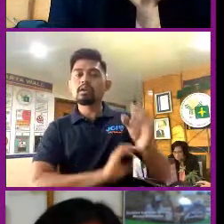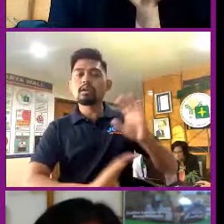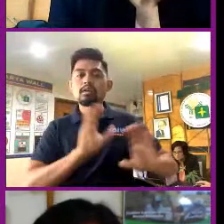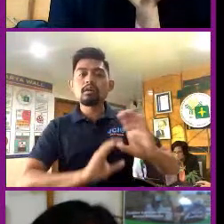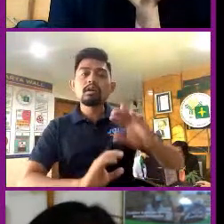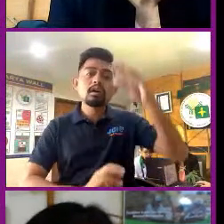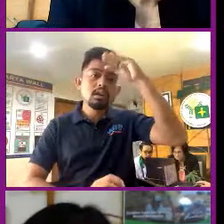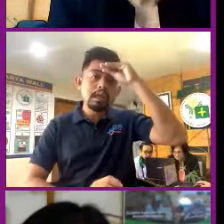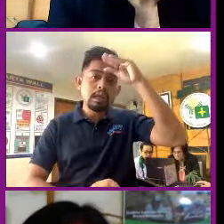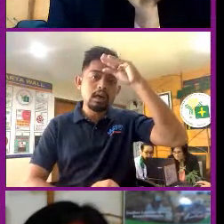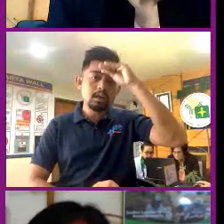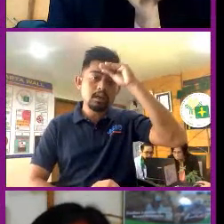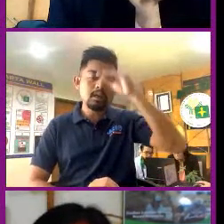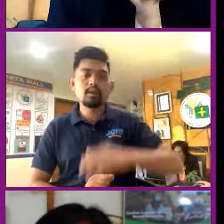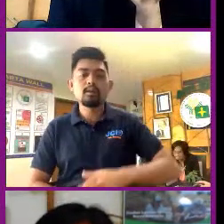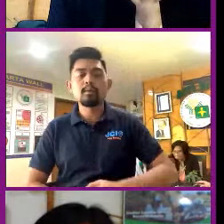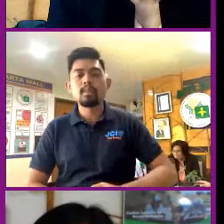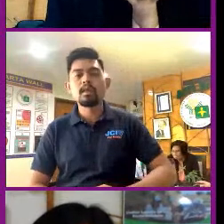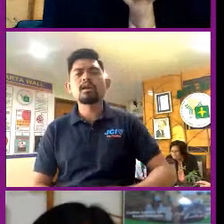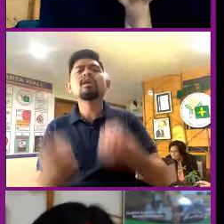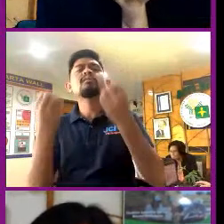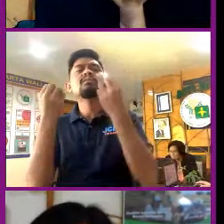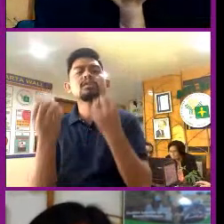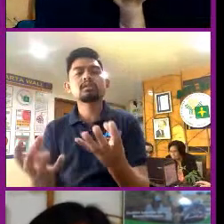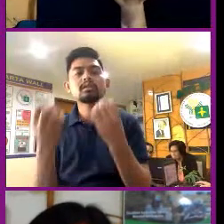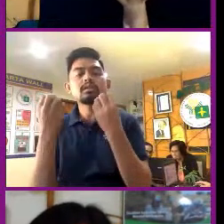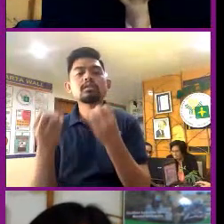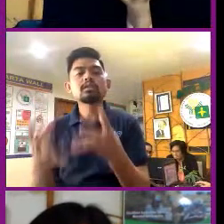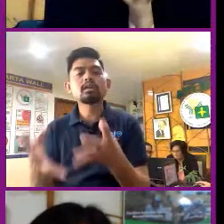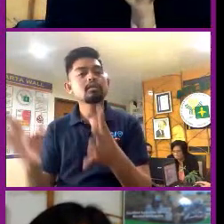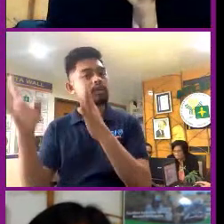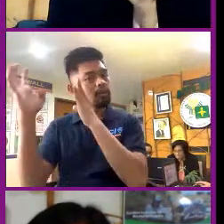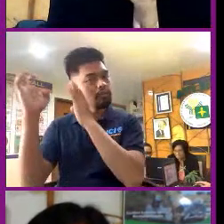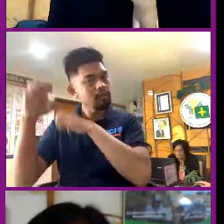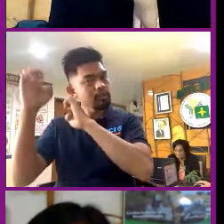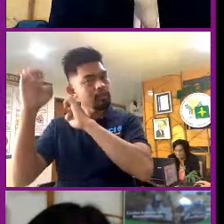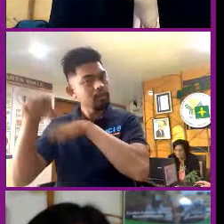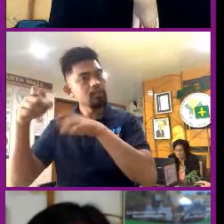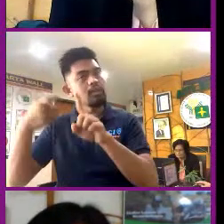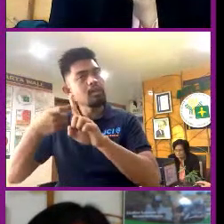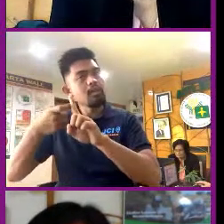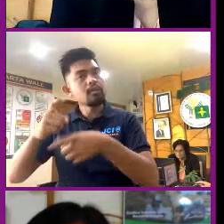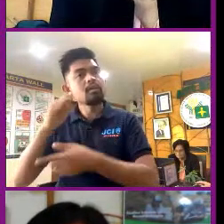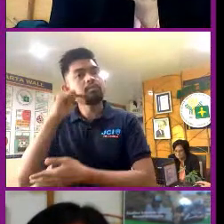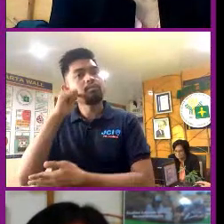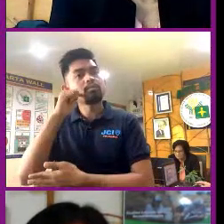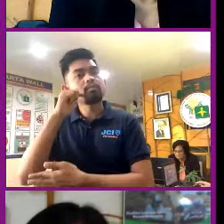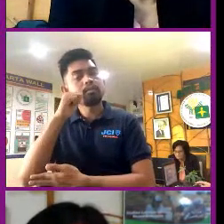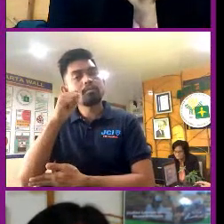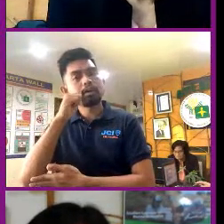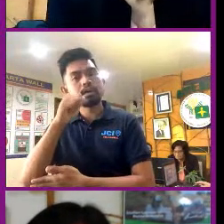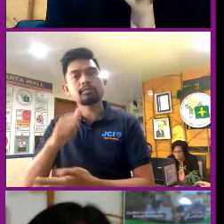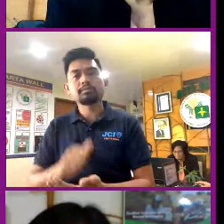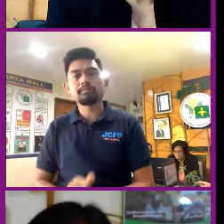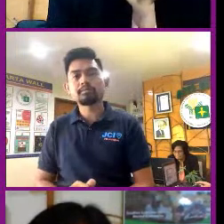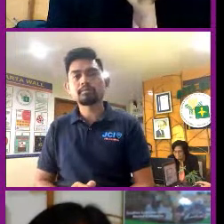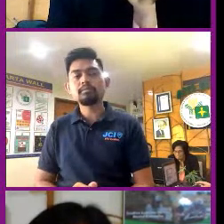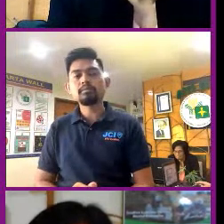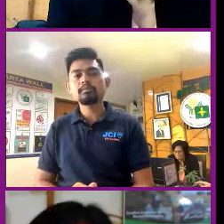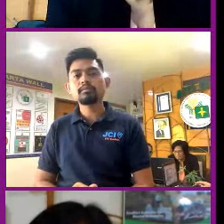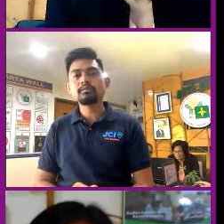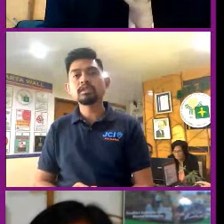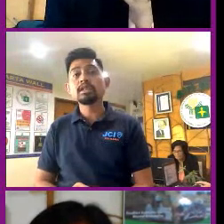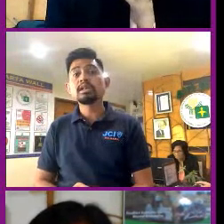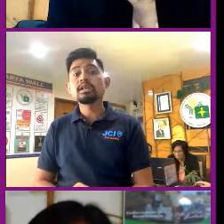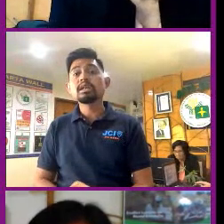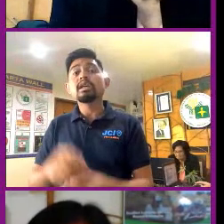column number one, so much expectation from women. When in fact, sa pagpapamilya, dapat po